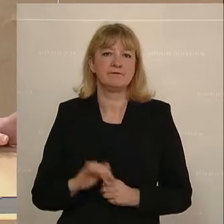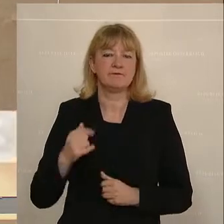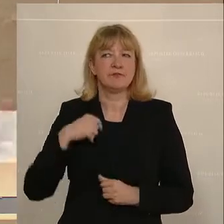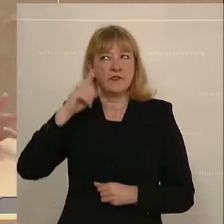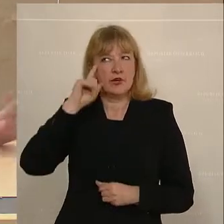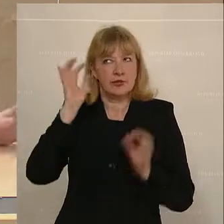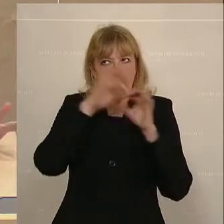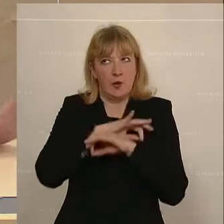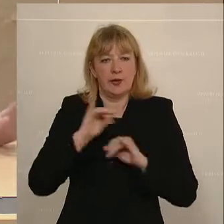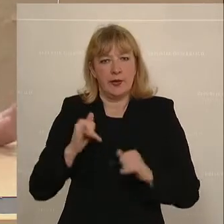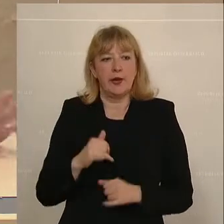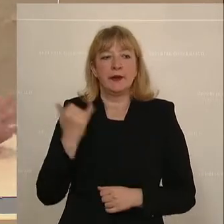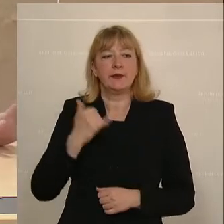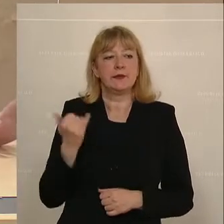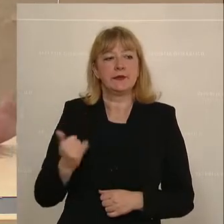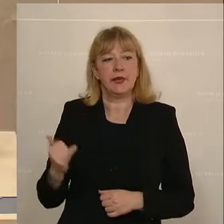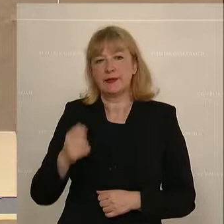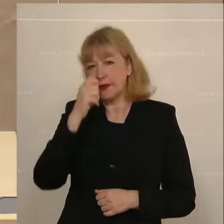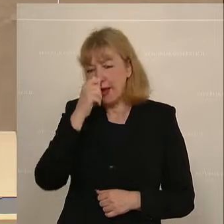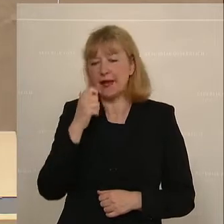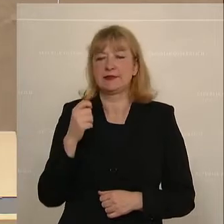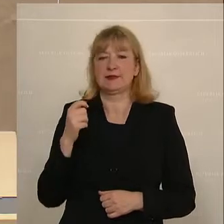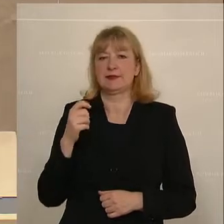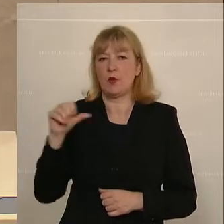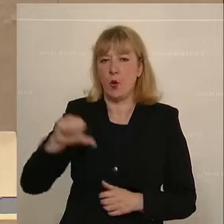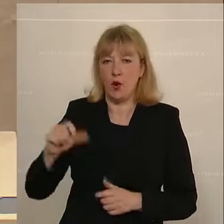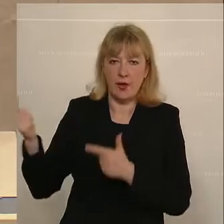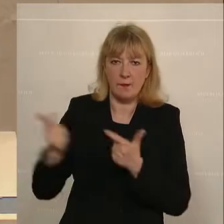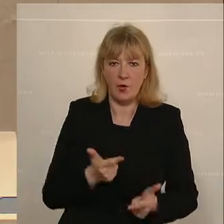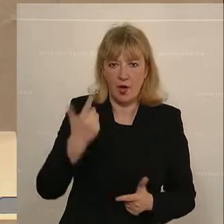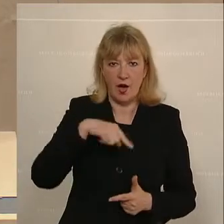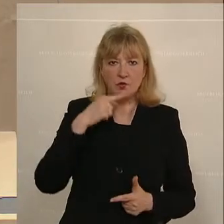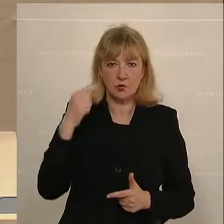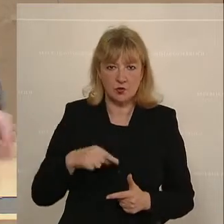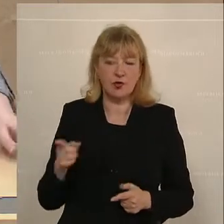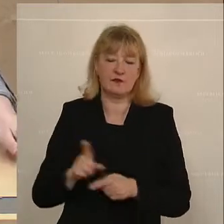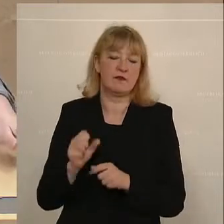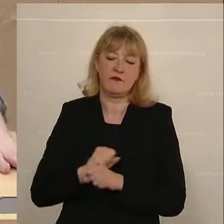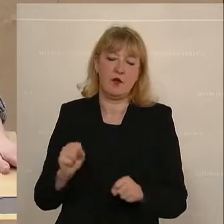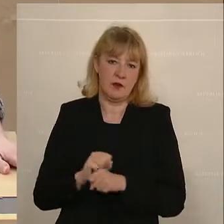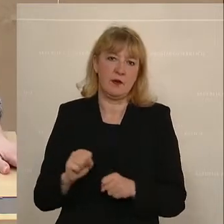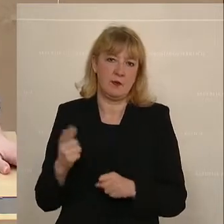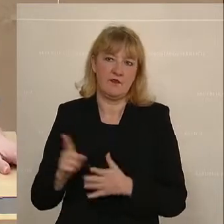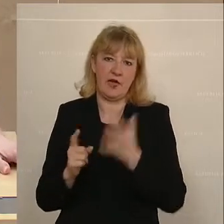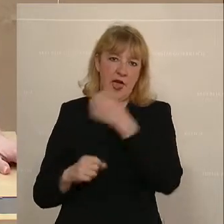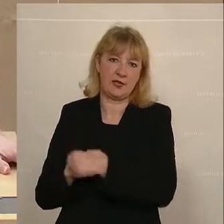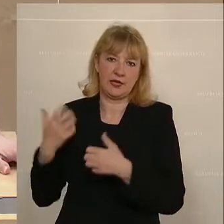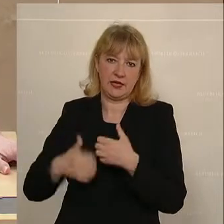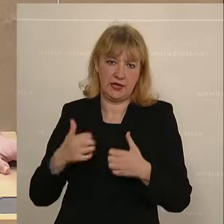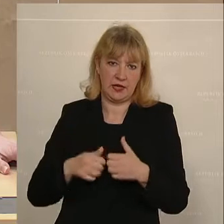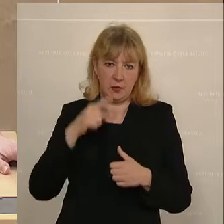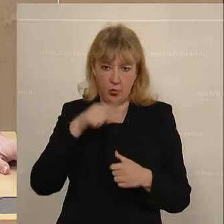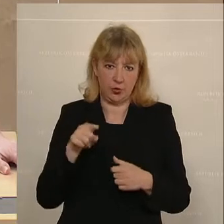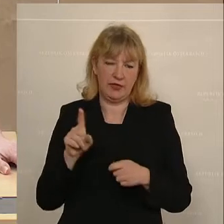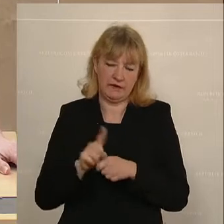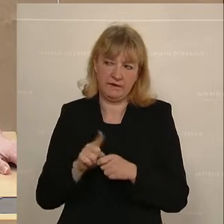Gewissheit, dass mit jedem Gas, mit jedem Ölimport aus Russland dieser schreckliche und unverzeihliche Angriffskrieg Putins